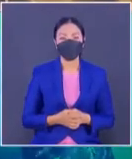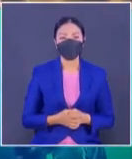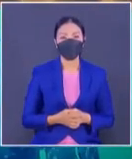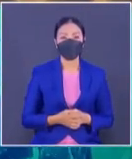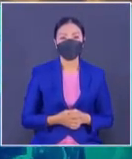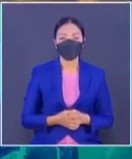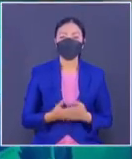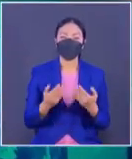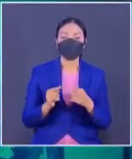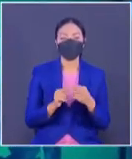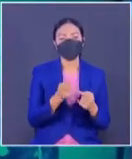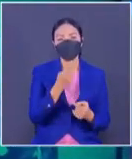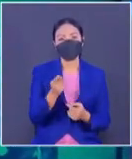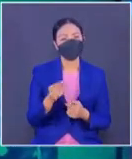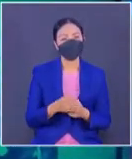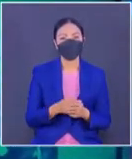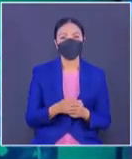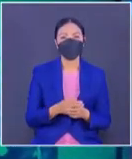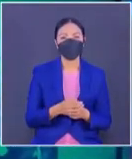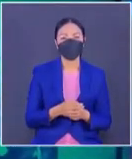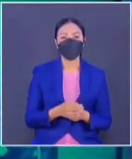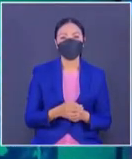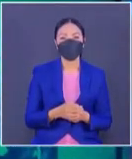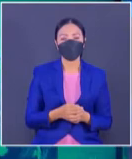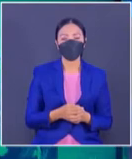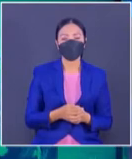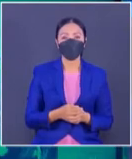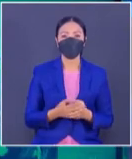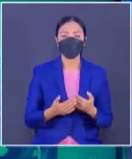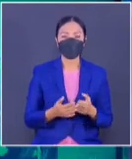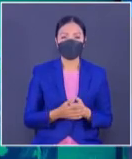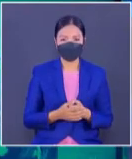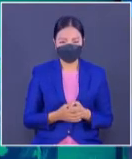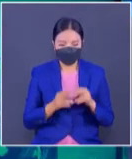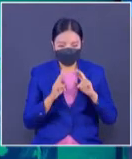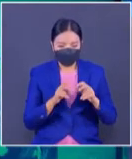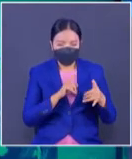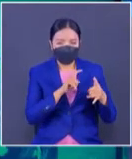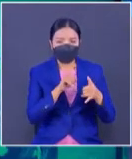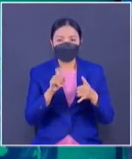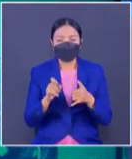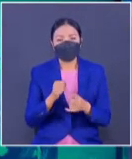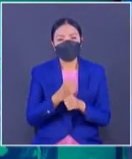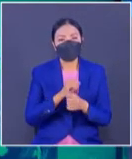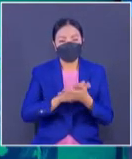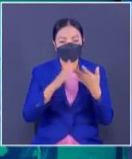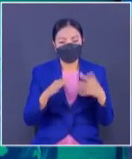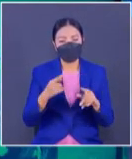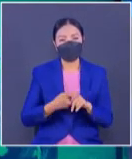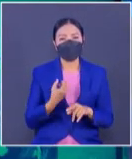ก็ยังคงต้องตามต่อครับเป็นความเคลื่อนไหวที่เกิดขึ้นระหว่างทางแต่ว่าเรื่องของการสืบสวนสอบสวนคาดว่าน่าจะแล้วเสร็จธันวาคม